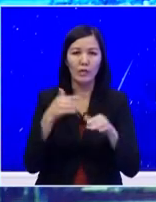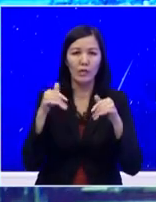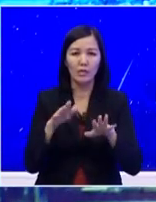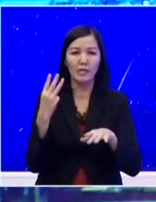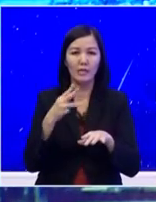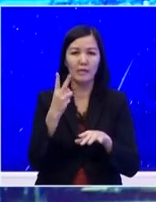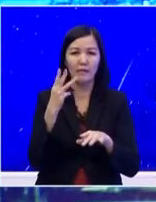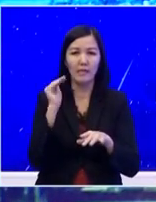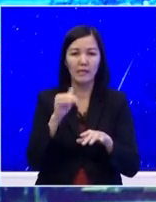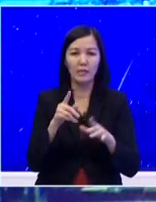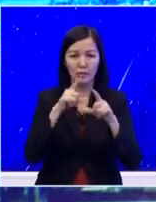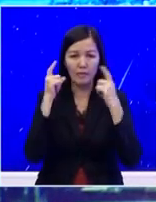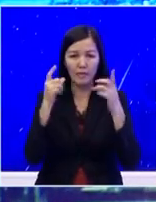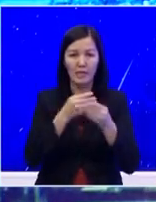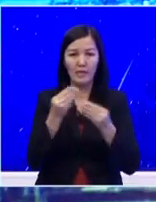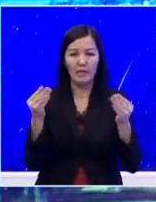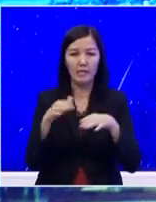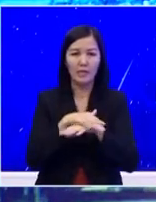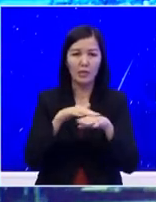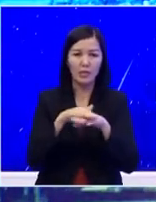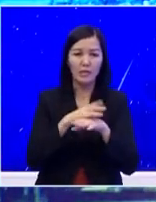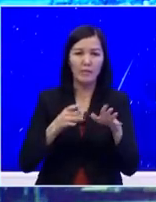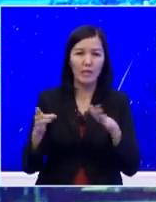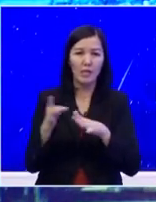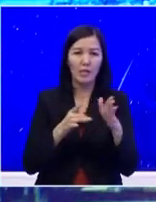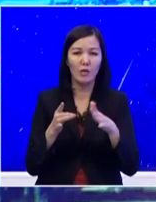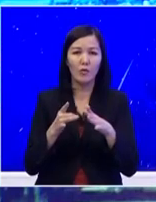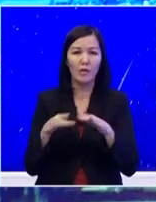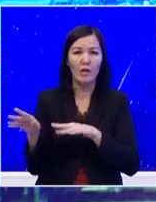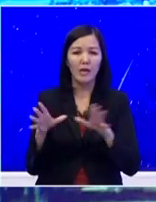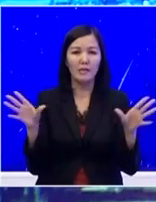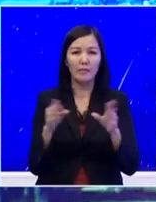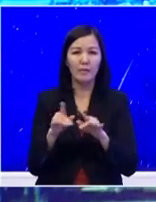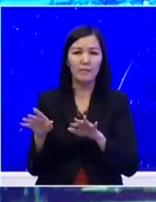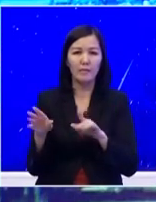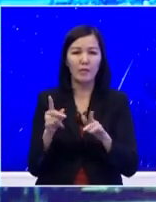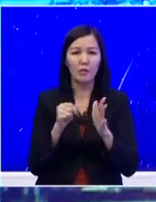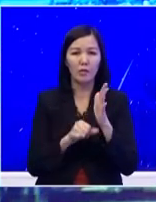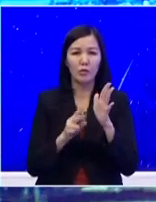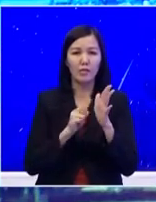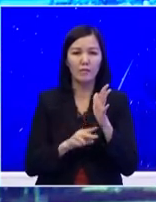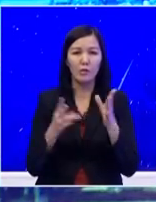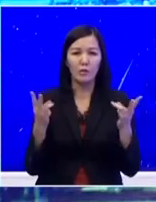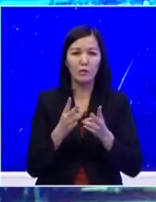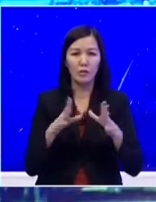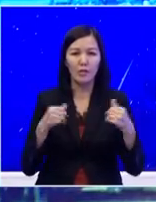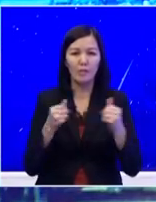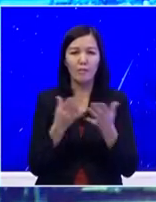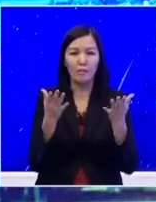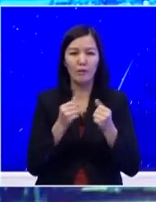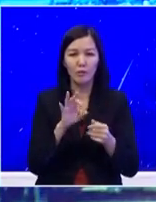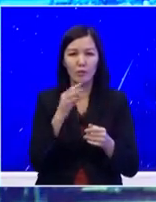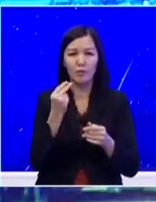32 тысячи масок и раздали жителям региона. Также в рамках акции «Безбергемес» 670 нуждающихся семей